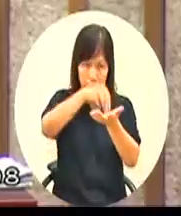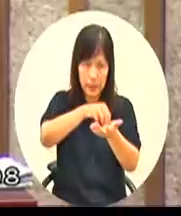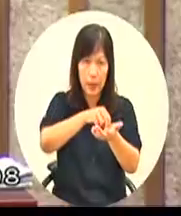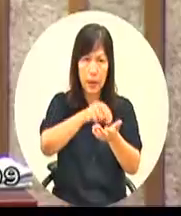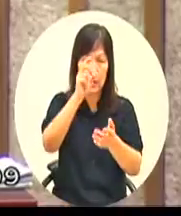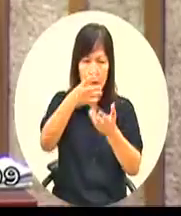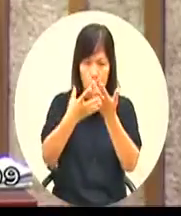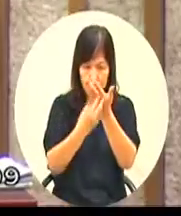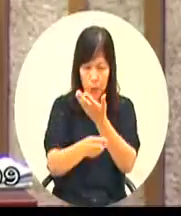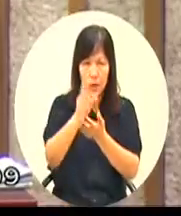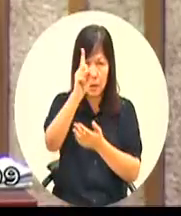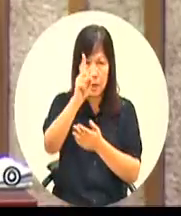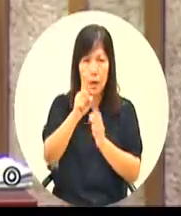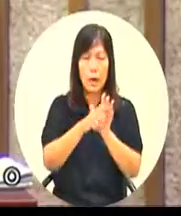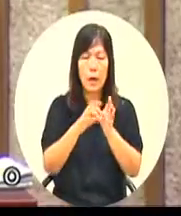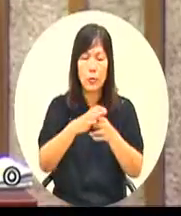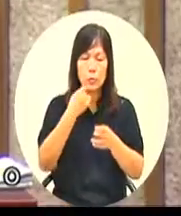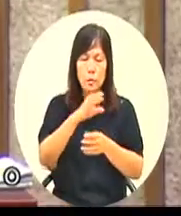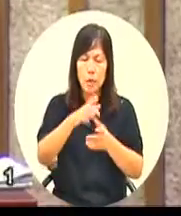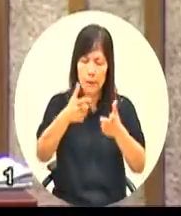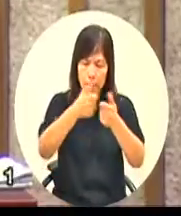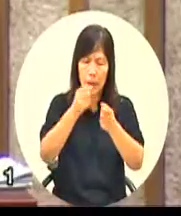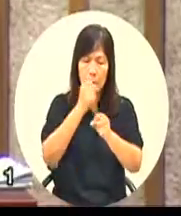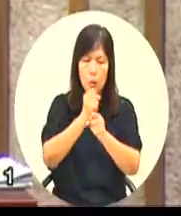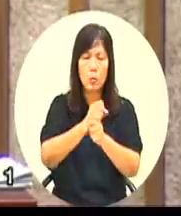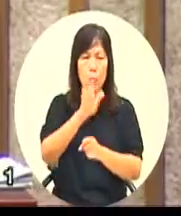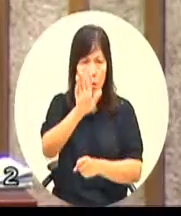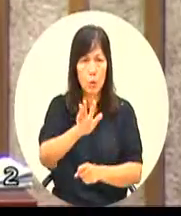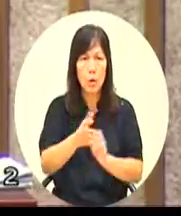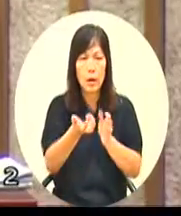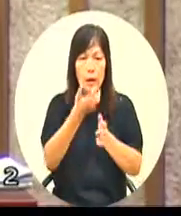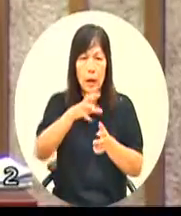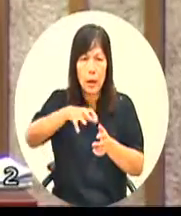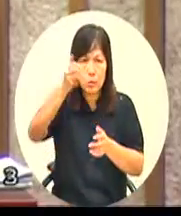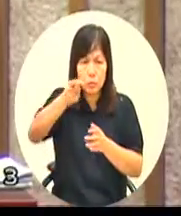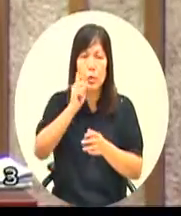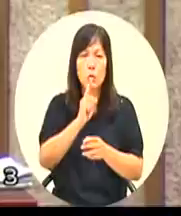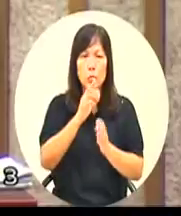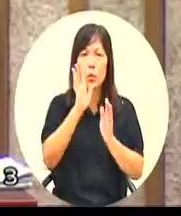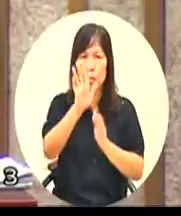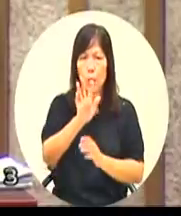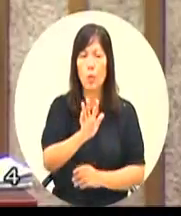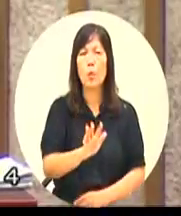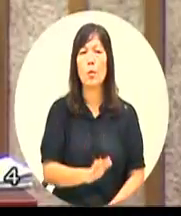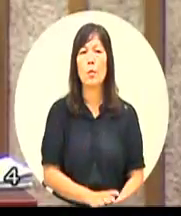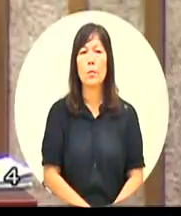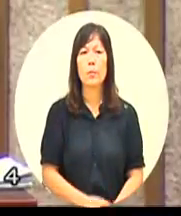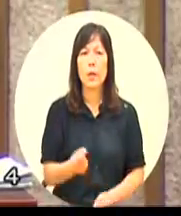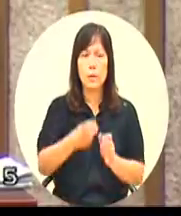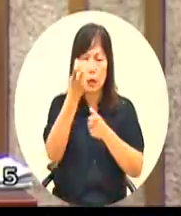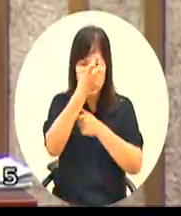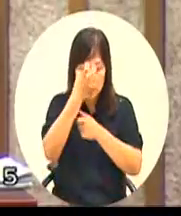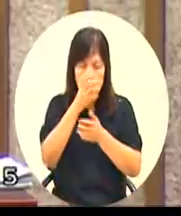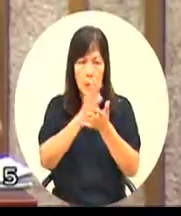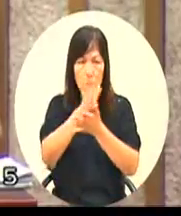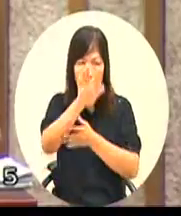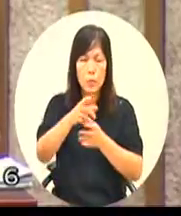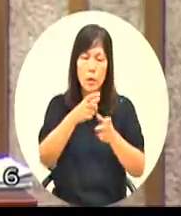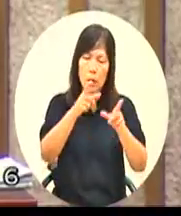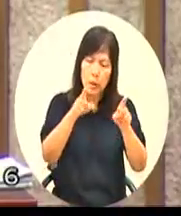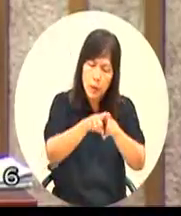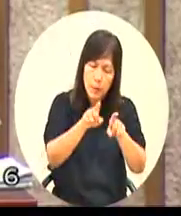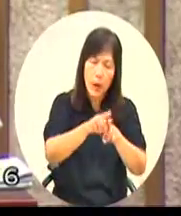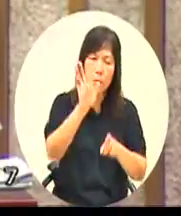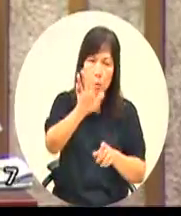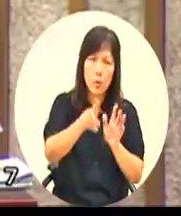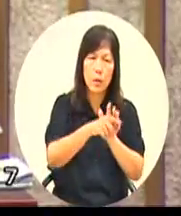中央的政策在执行这样的一个工作。那刚才局长也讲了，那我们的 那个检查，除了是例行性的，我